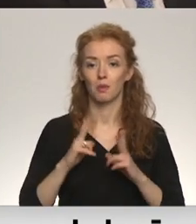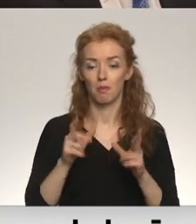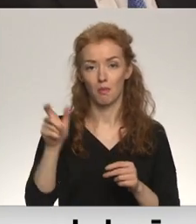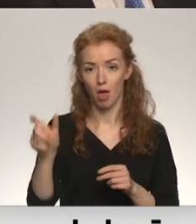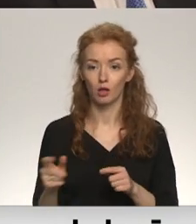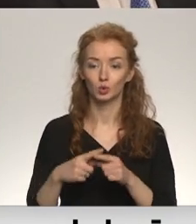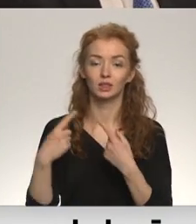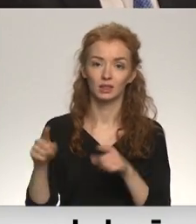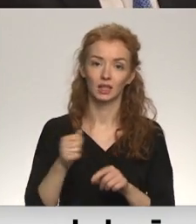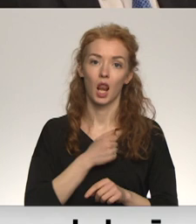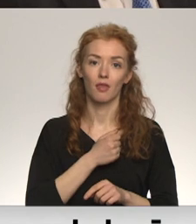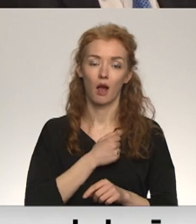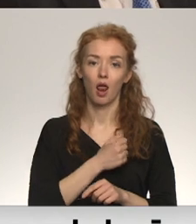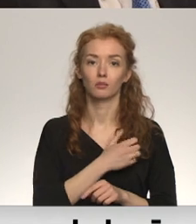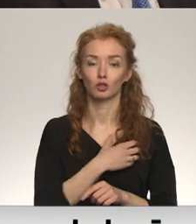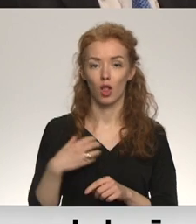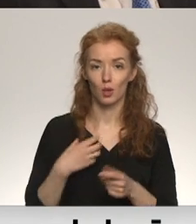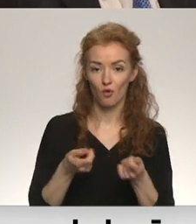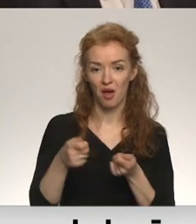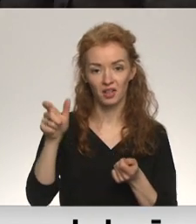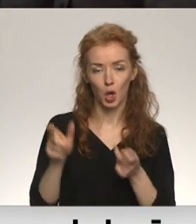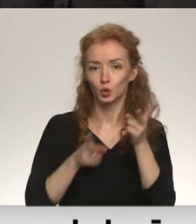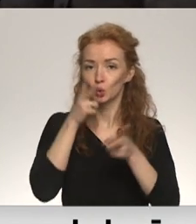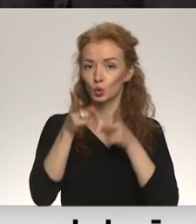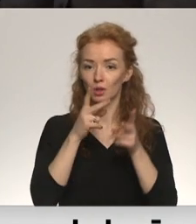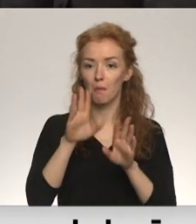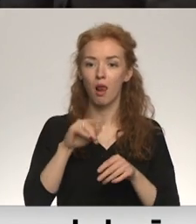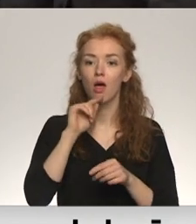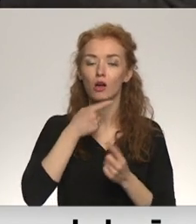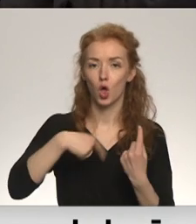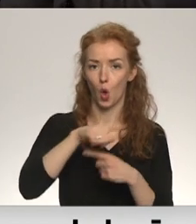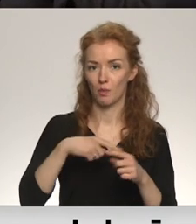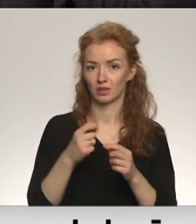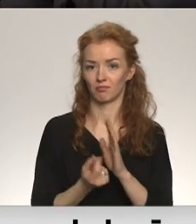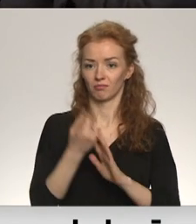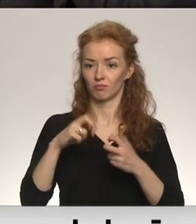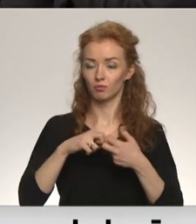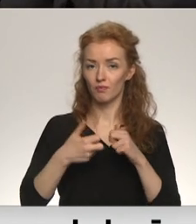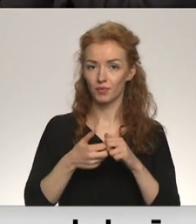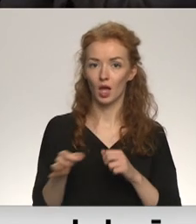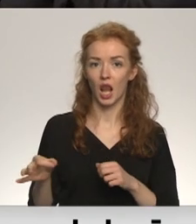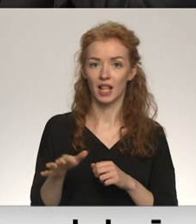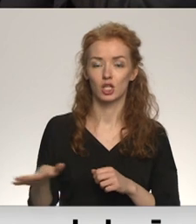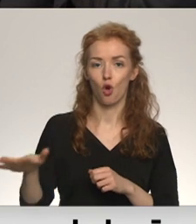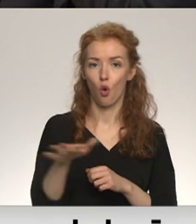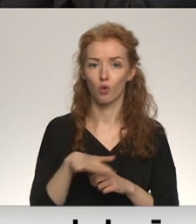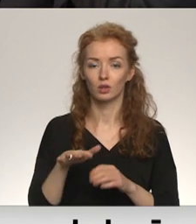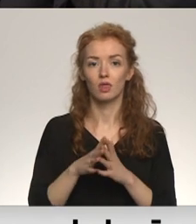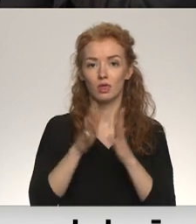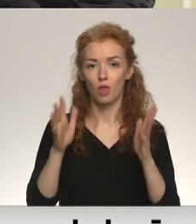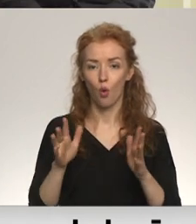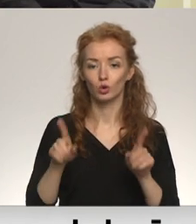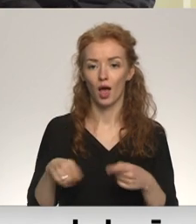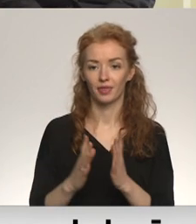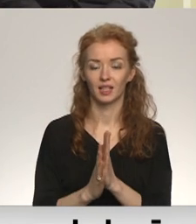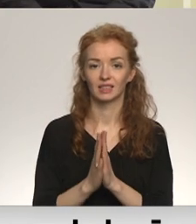citi Latgales pašvaldību vadītāji tomēr sūrojas par ekonomiska rakstura problēmām, ka reģions aizvien daudzos attīstības